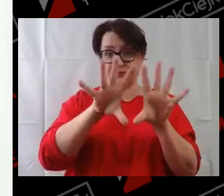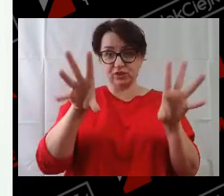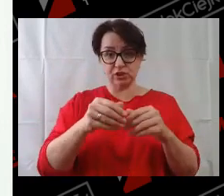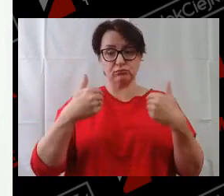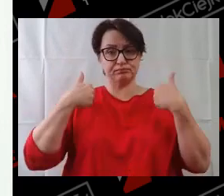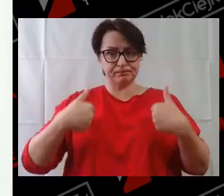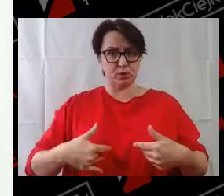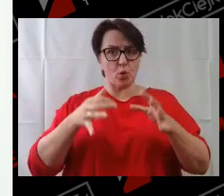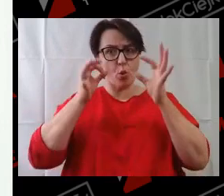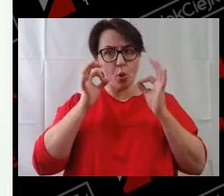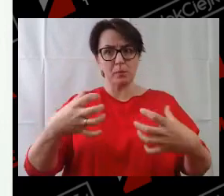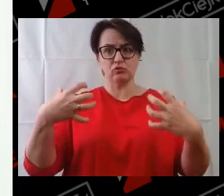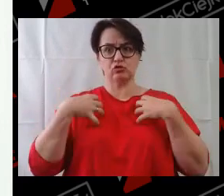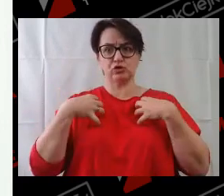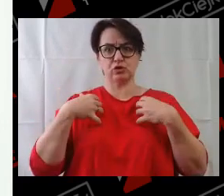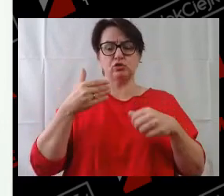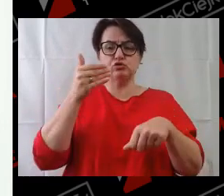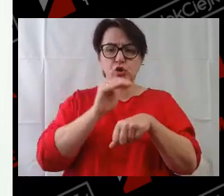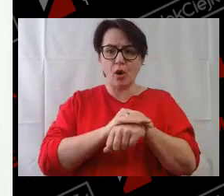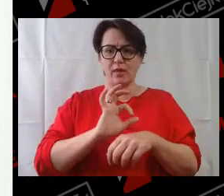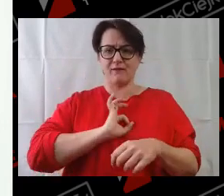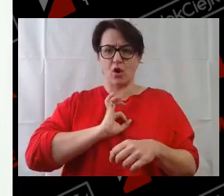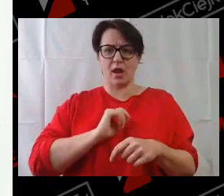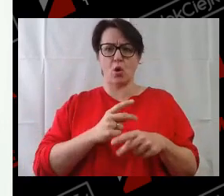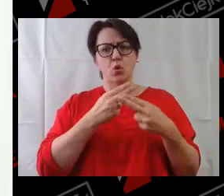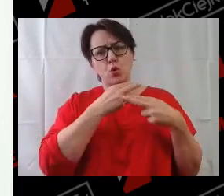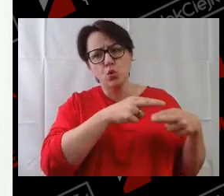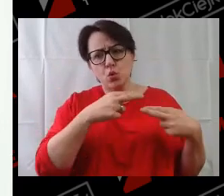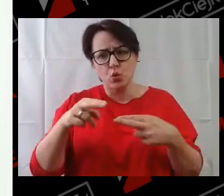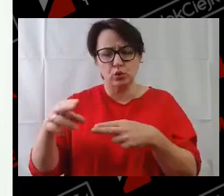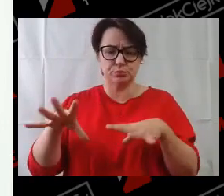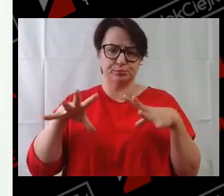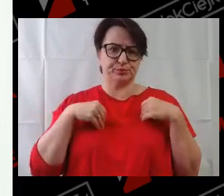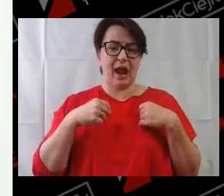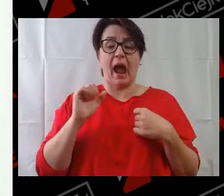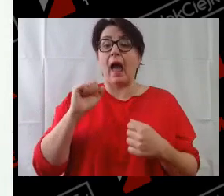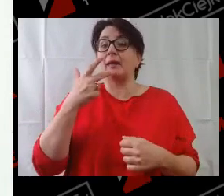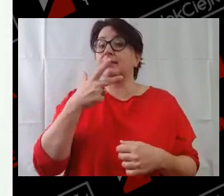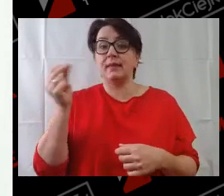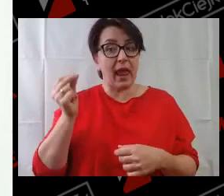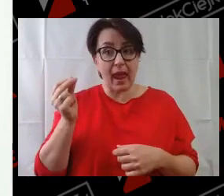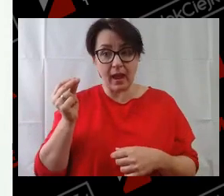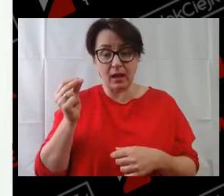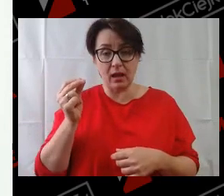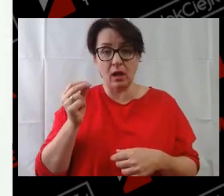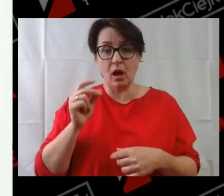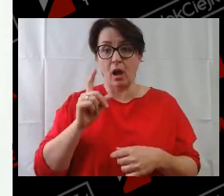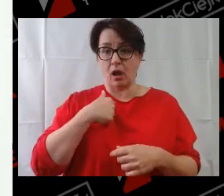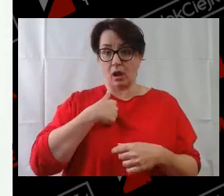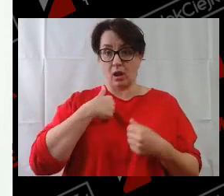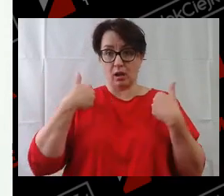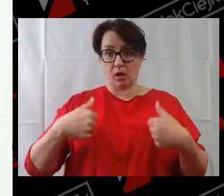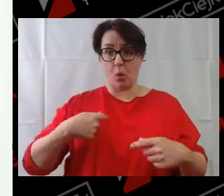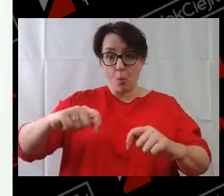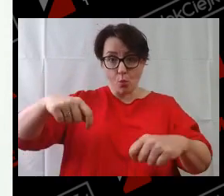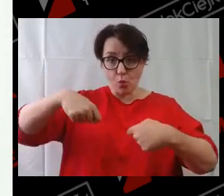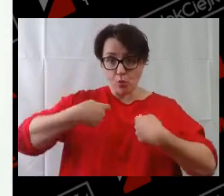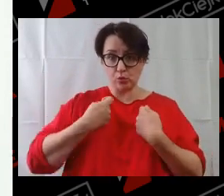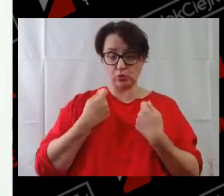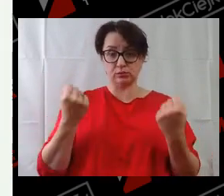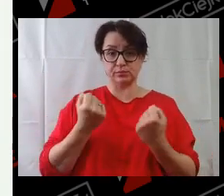swoimi różnicami a nie być zmuszani do